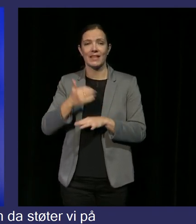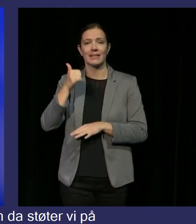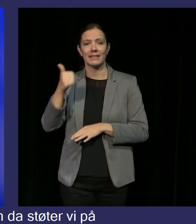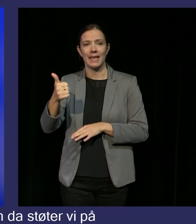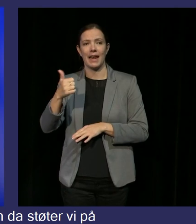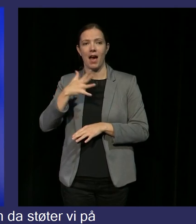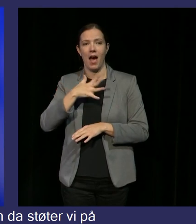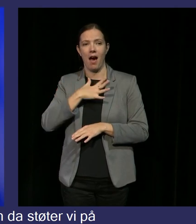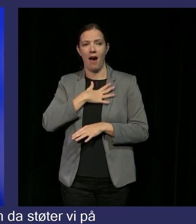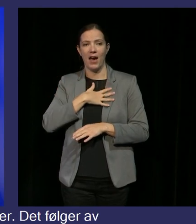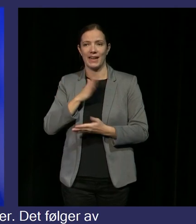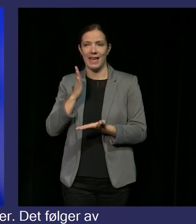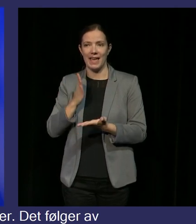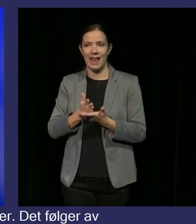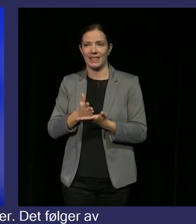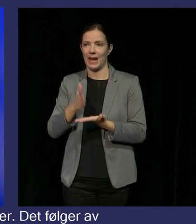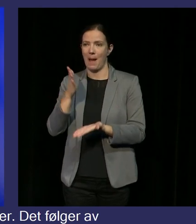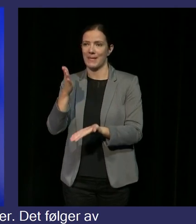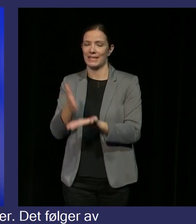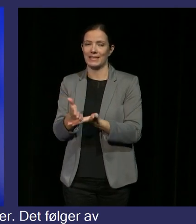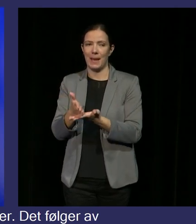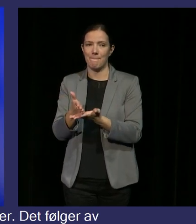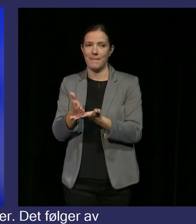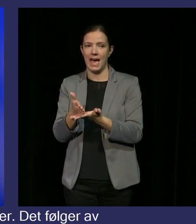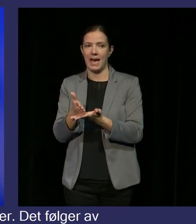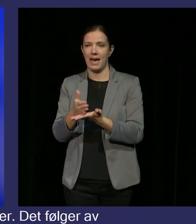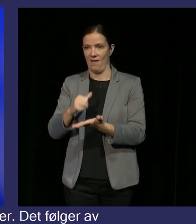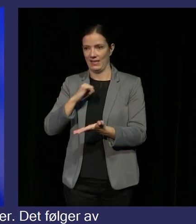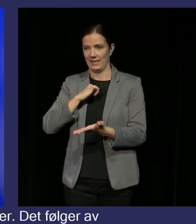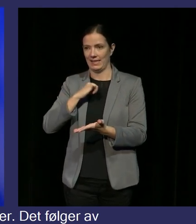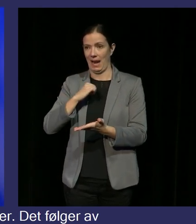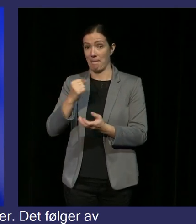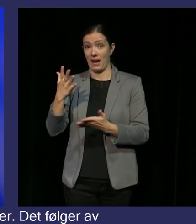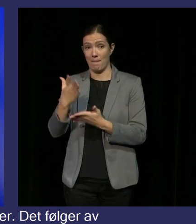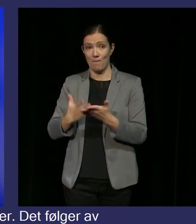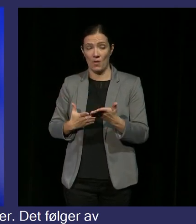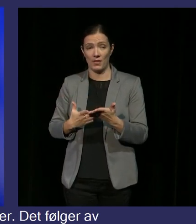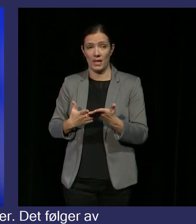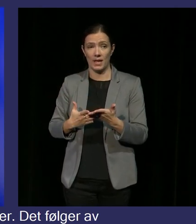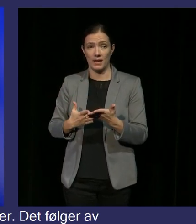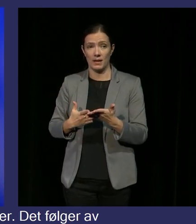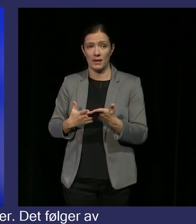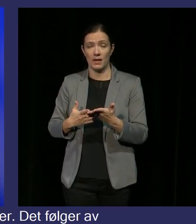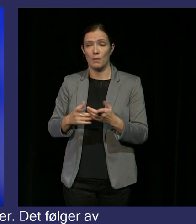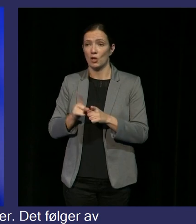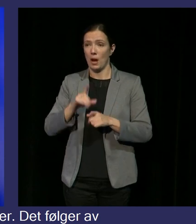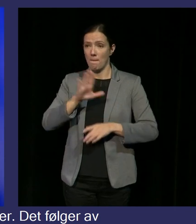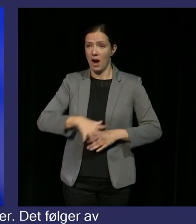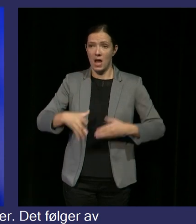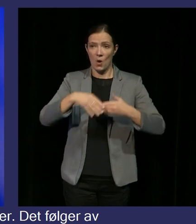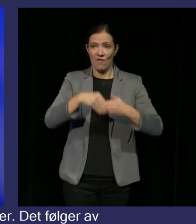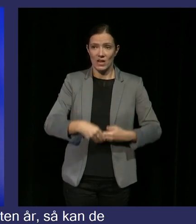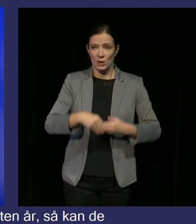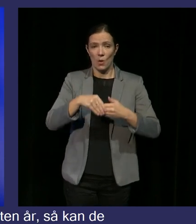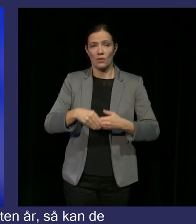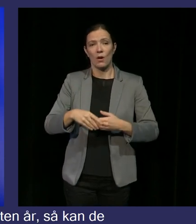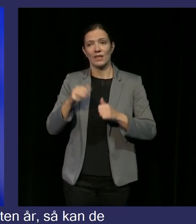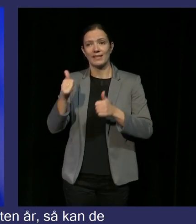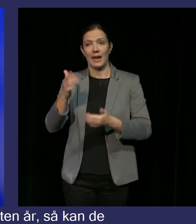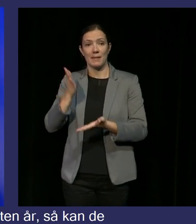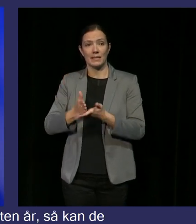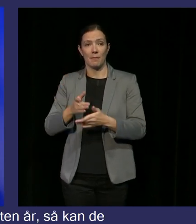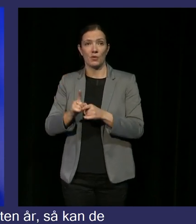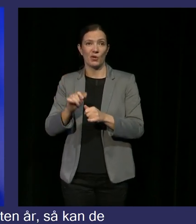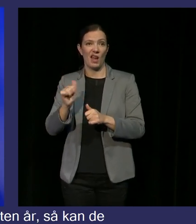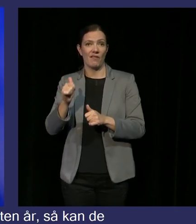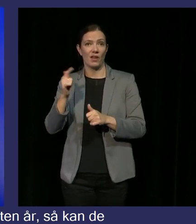en rett til å bestemme over... seg selv på mange måter, det følger grunnlovs 104 og barnekonvensjonen, at elevene kan bestemme. Så om det begynner å bli 11,